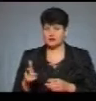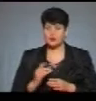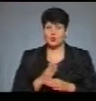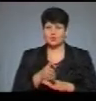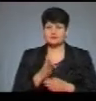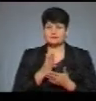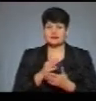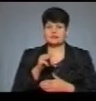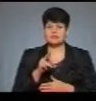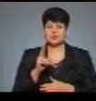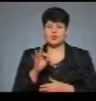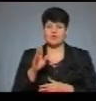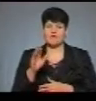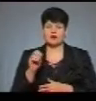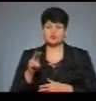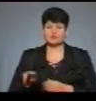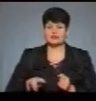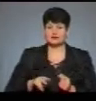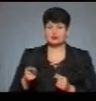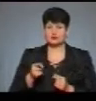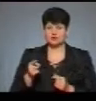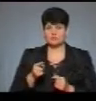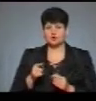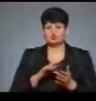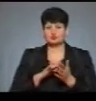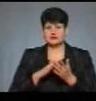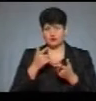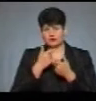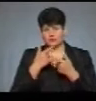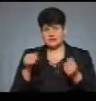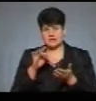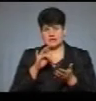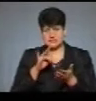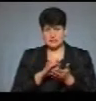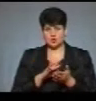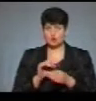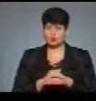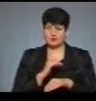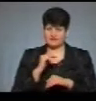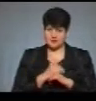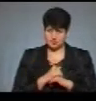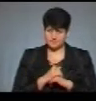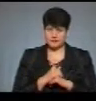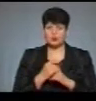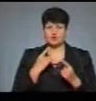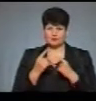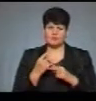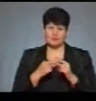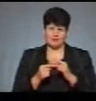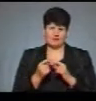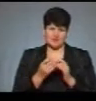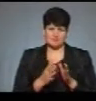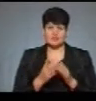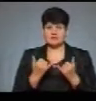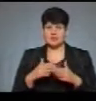є Тарас Ковальчук, директор Тернопільського туристично-інформаційного центру. Доброго вечора. Доброго вечора. До розмови ми повернемось за мить, а